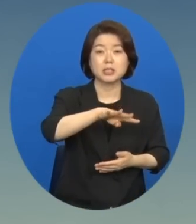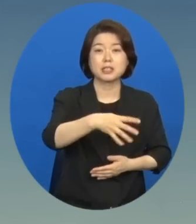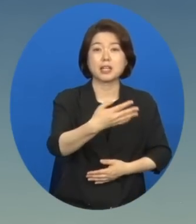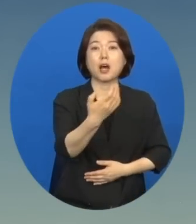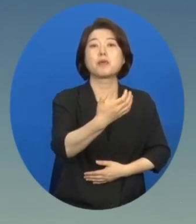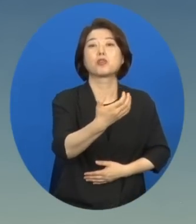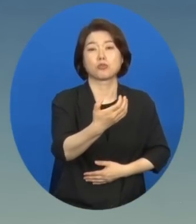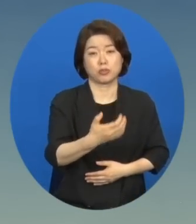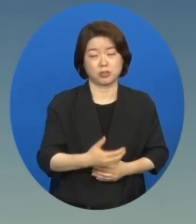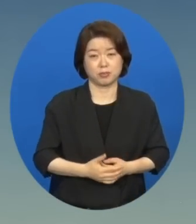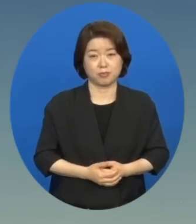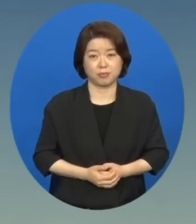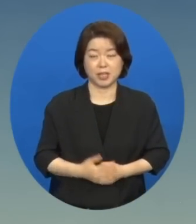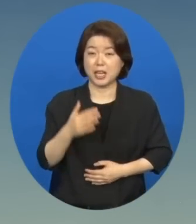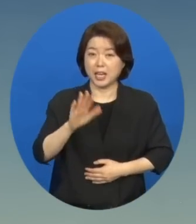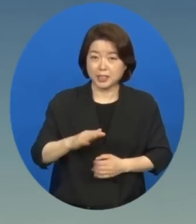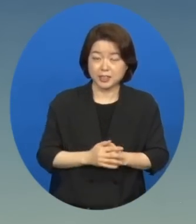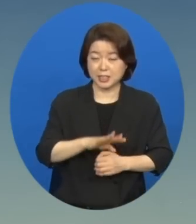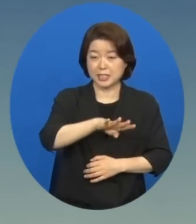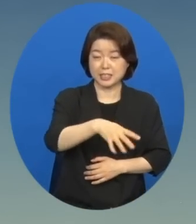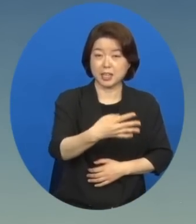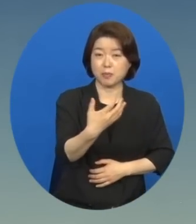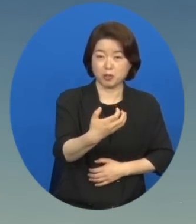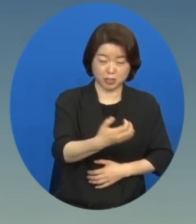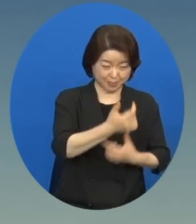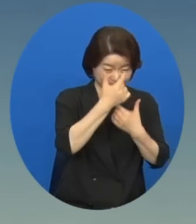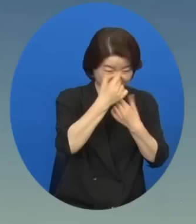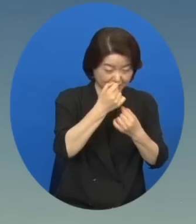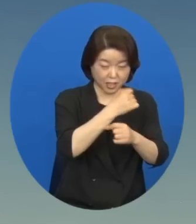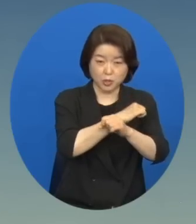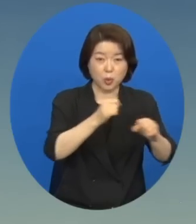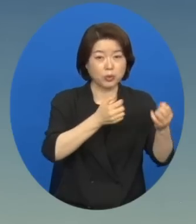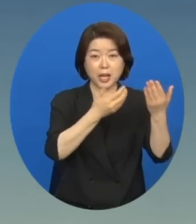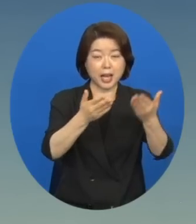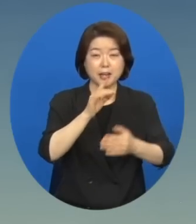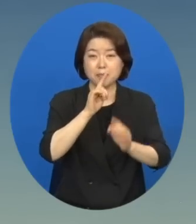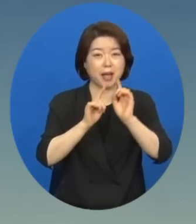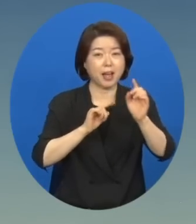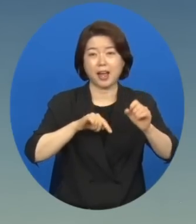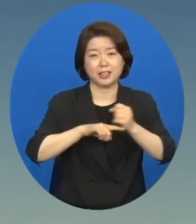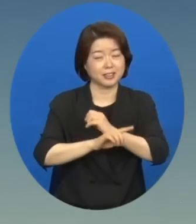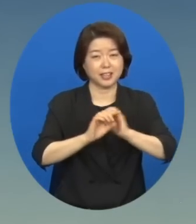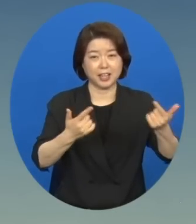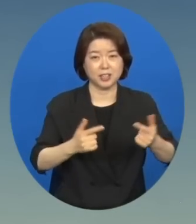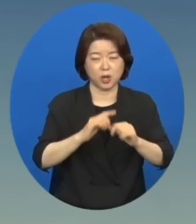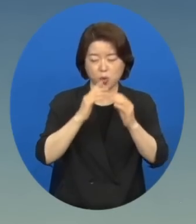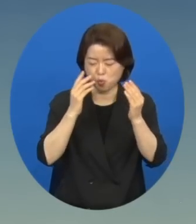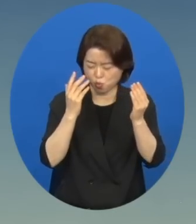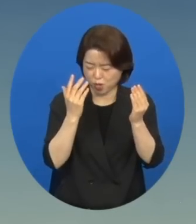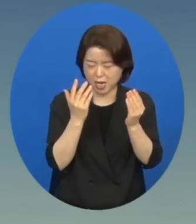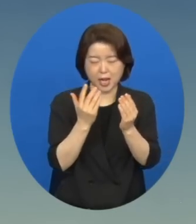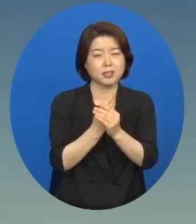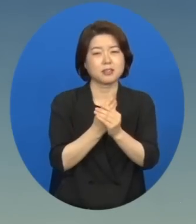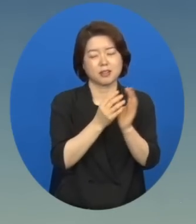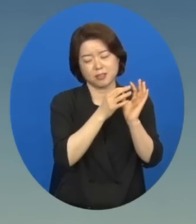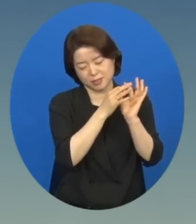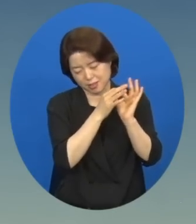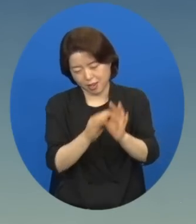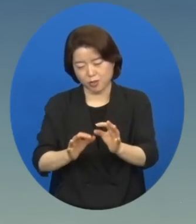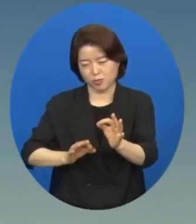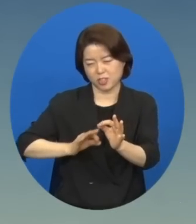490번이에요. 그러나 490번 용서하라는 얘기가 아니십니다. 완전수죠.